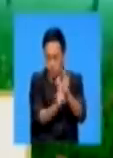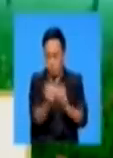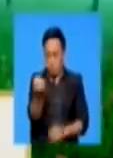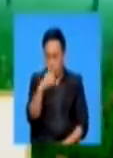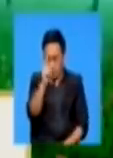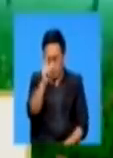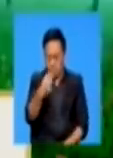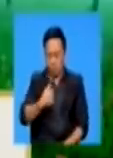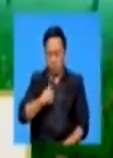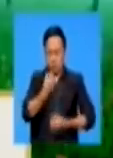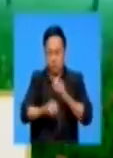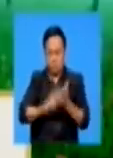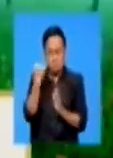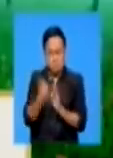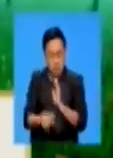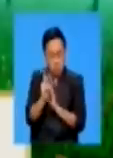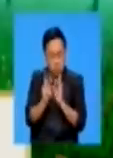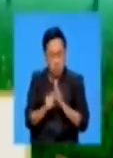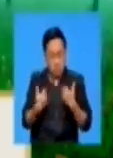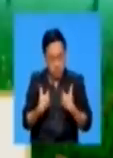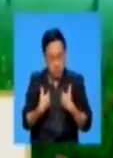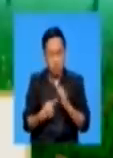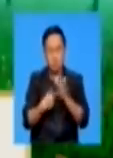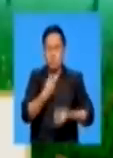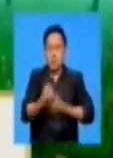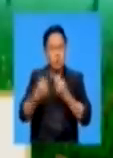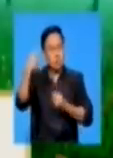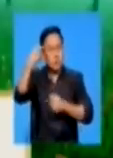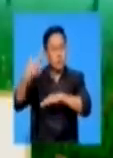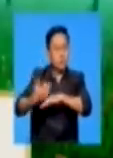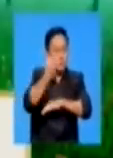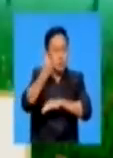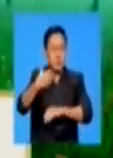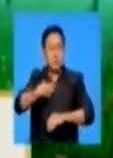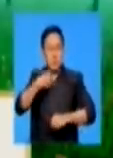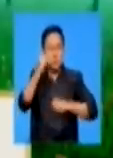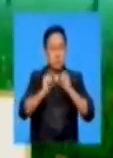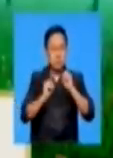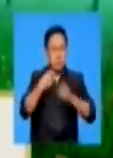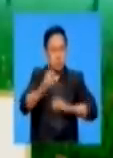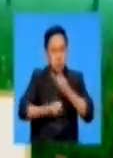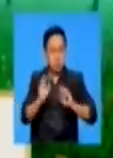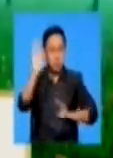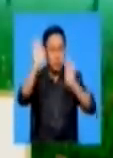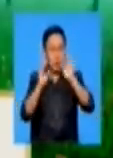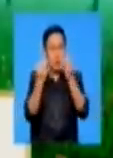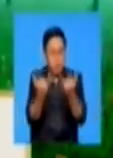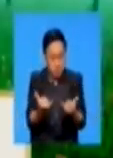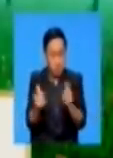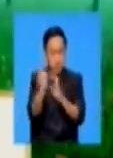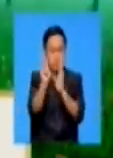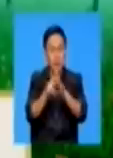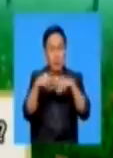แสดงความเห็นของท่านอ่ะถ้ามันเป็นความเห็นทางการเมืองหรือทางอะไรหรอประชาธิปไตยมันใช่เวลาหรือยังใช่ไหมเร แล้วการเคลื่อนไหว